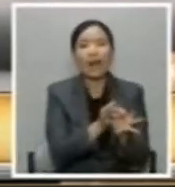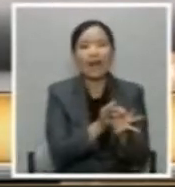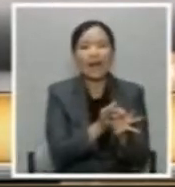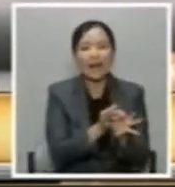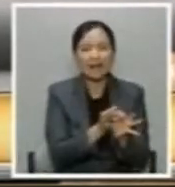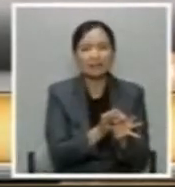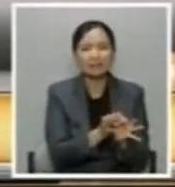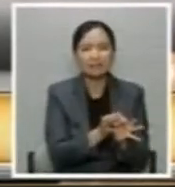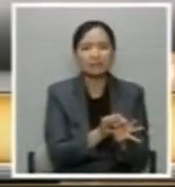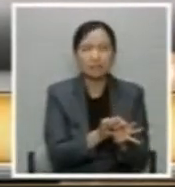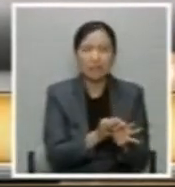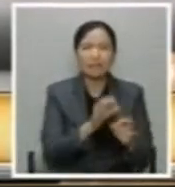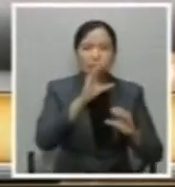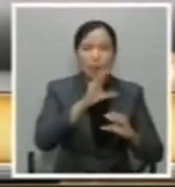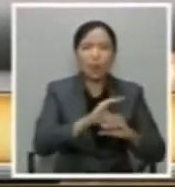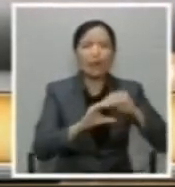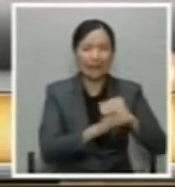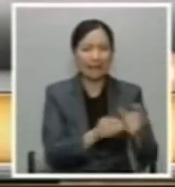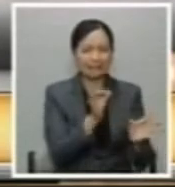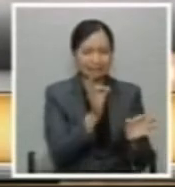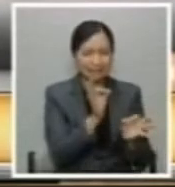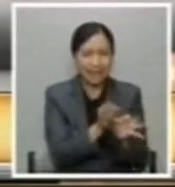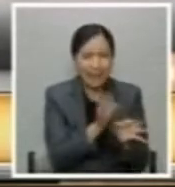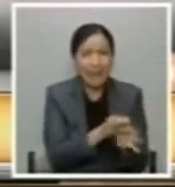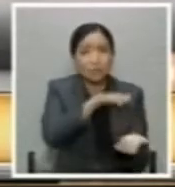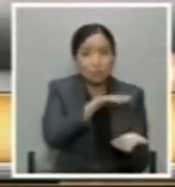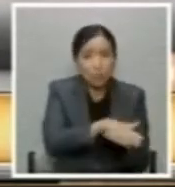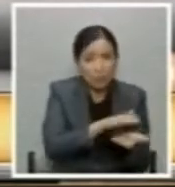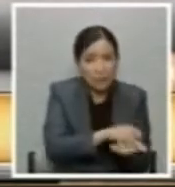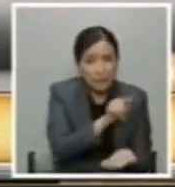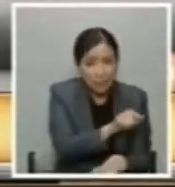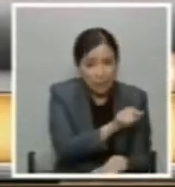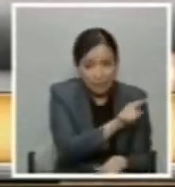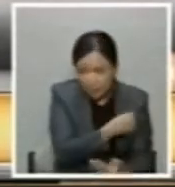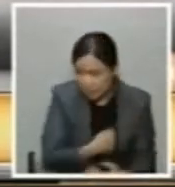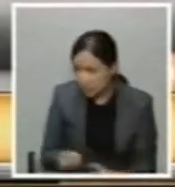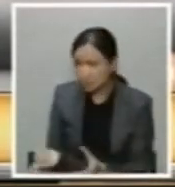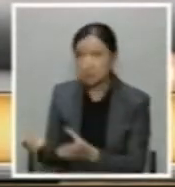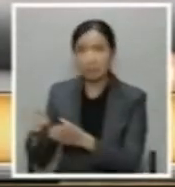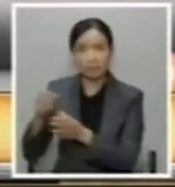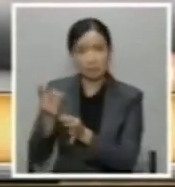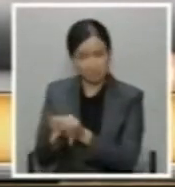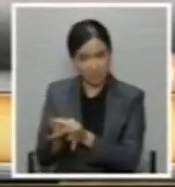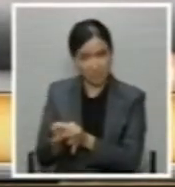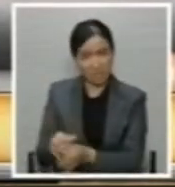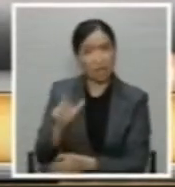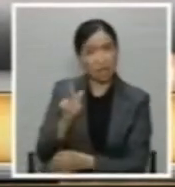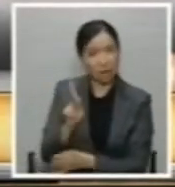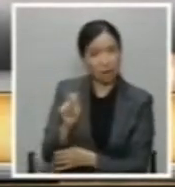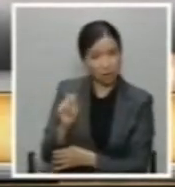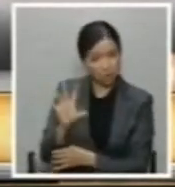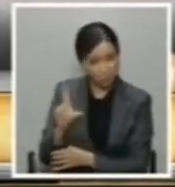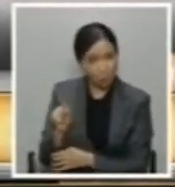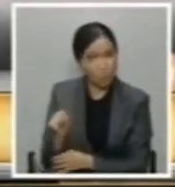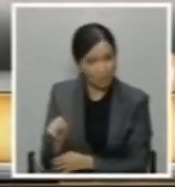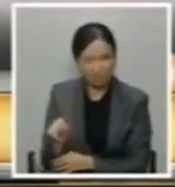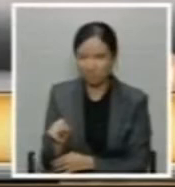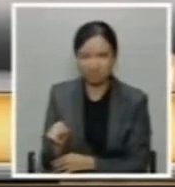ออมสินเนี่ยเป็นสมาชิกกอช.ด้วยหรือไม่คำตอบกลับกลายเป็นว่าไม่ได้เป็นซึ่งเป็นเรื่อง